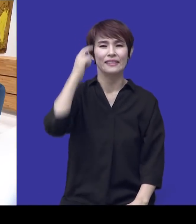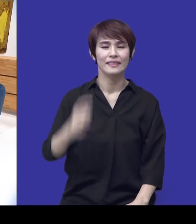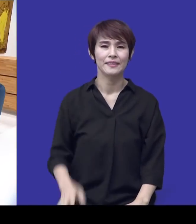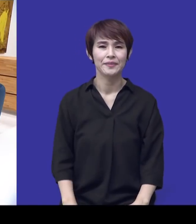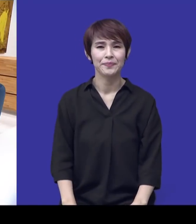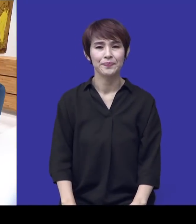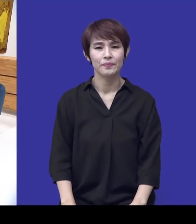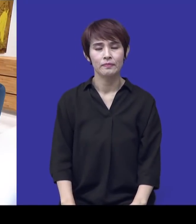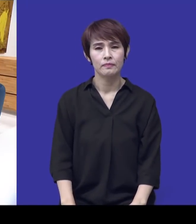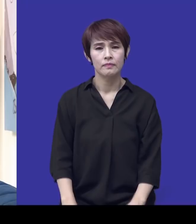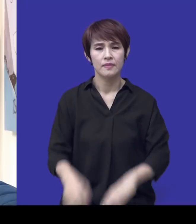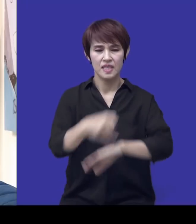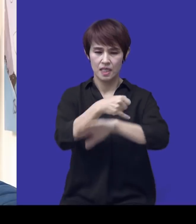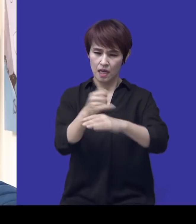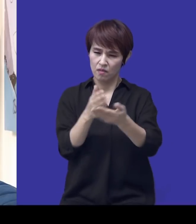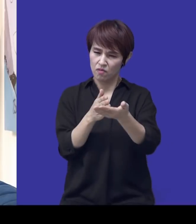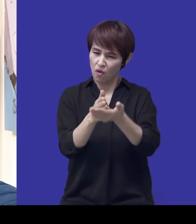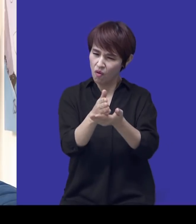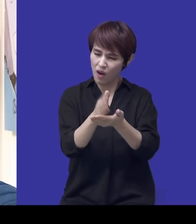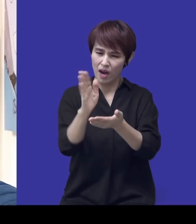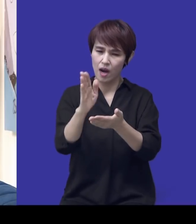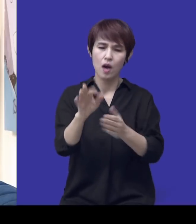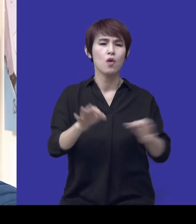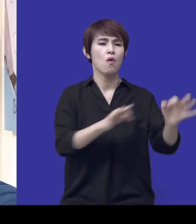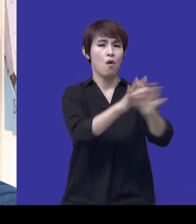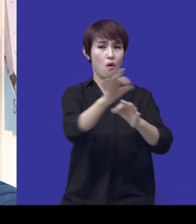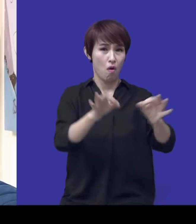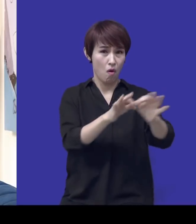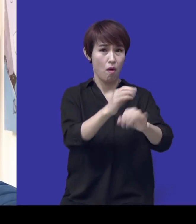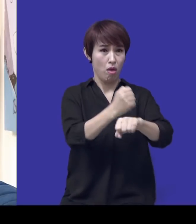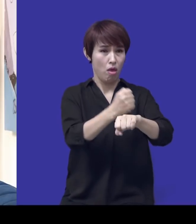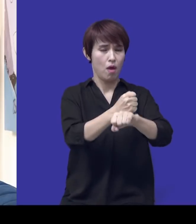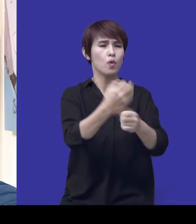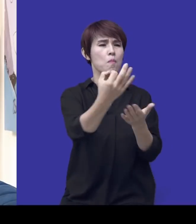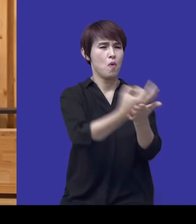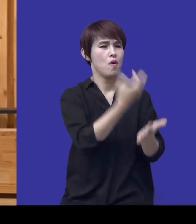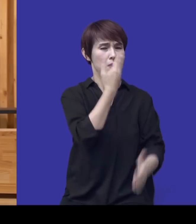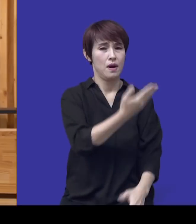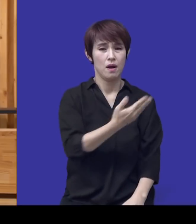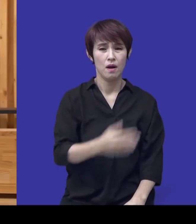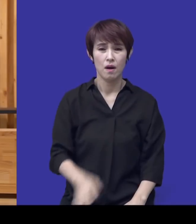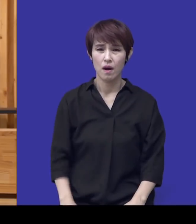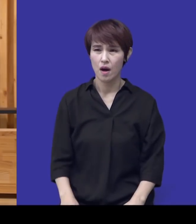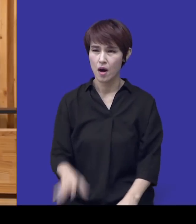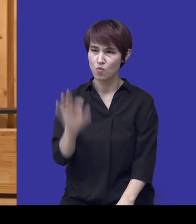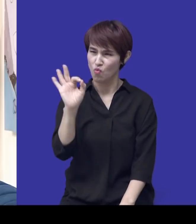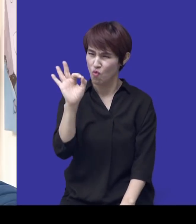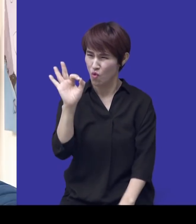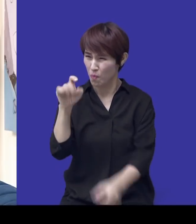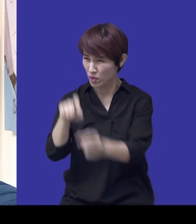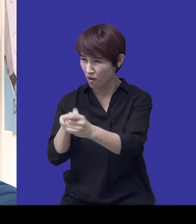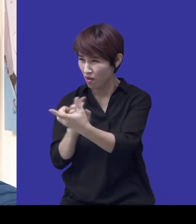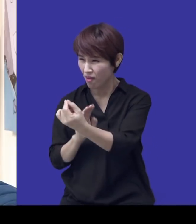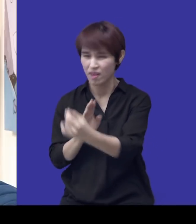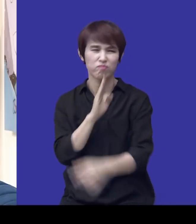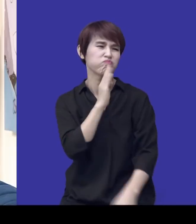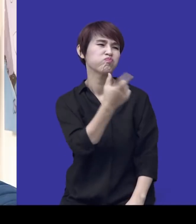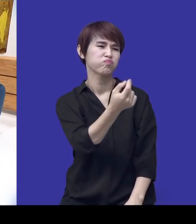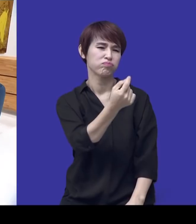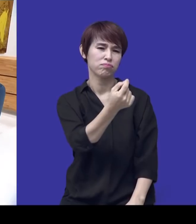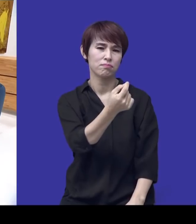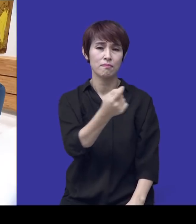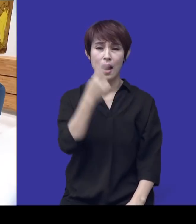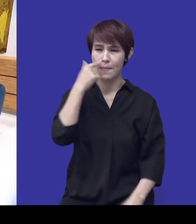그냥 디자이너로, 그러니까 저는 경영을 해야지 이제 돈을 많이 버는 거잖아요. 무조건 목적이 돈이었군요. 예, 무조건 인생의 목적이 전